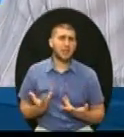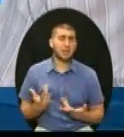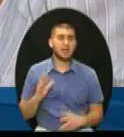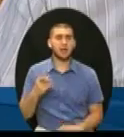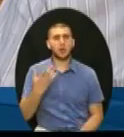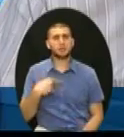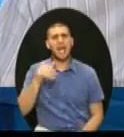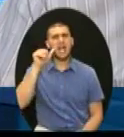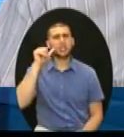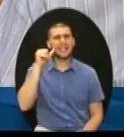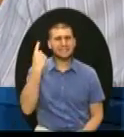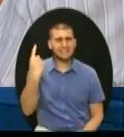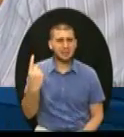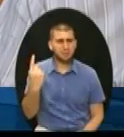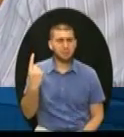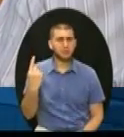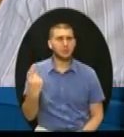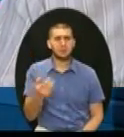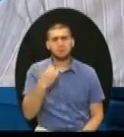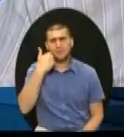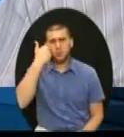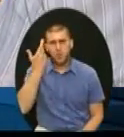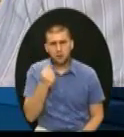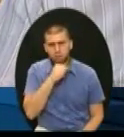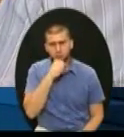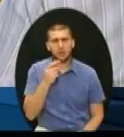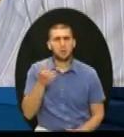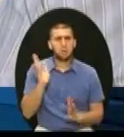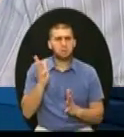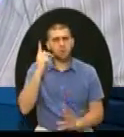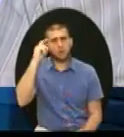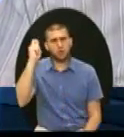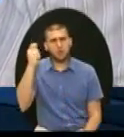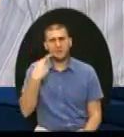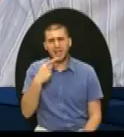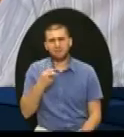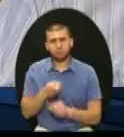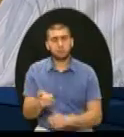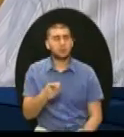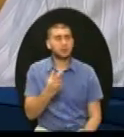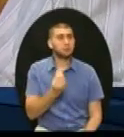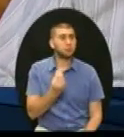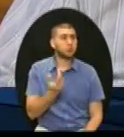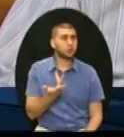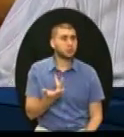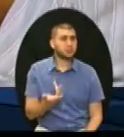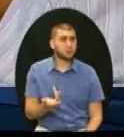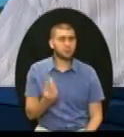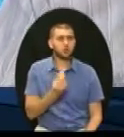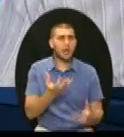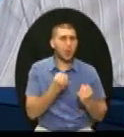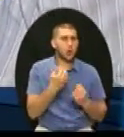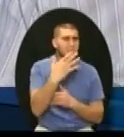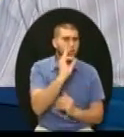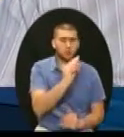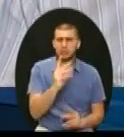רוצה אשכנזי, מזדקן, איש מאוד שנון ומאוד חריף, שזאת מישהו דעתו. מישהו שלקחו לו את המדינה מתישהו. יכול להיות,